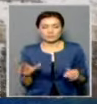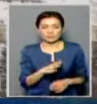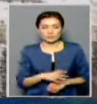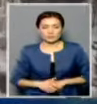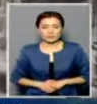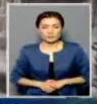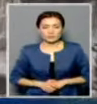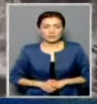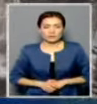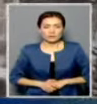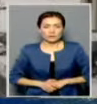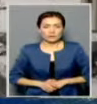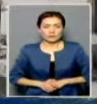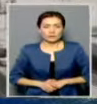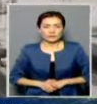маңайлаған.